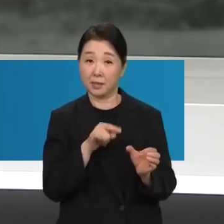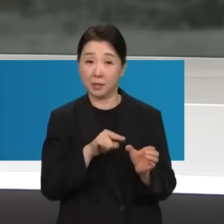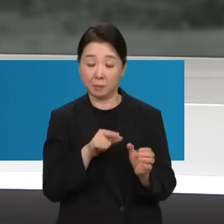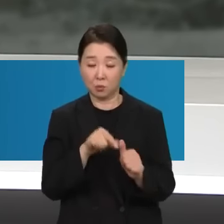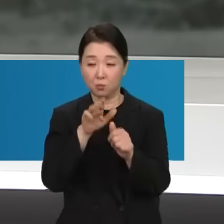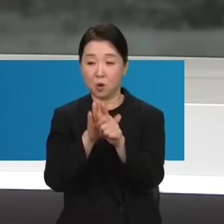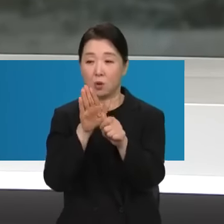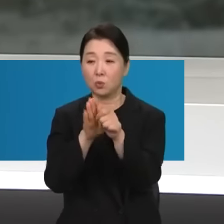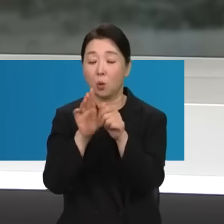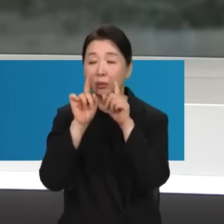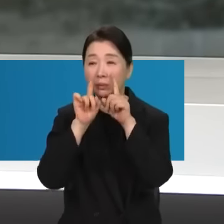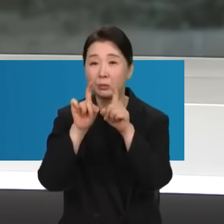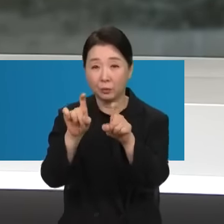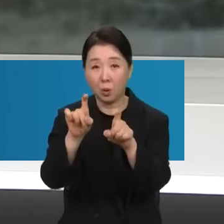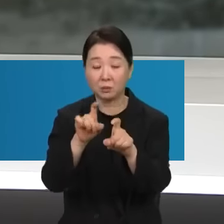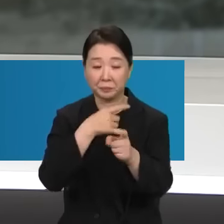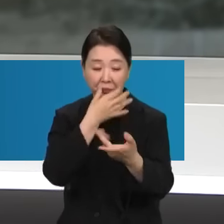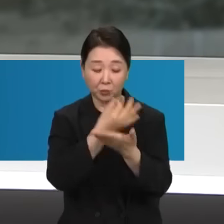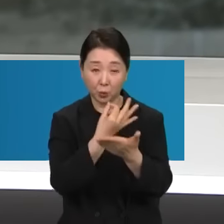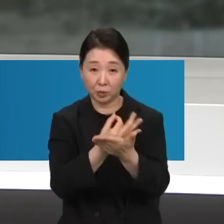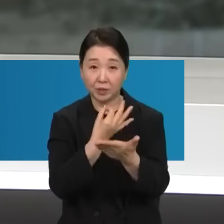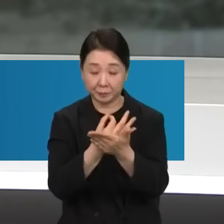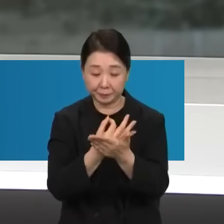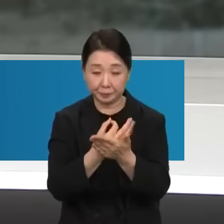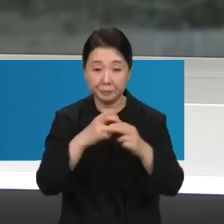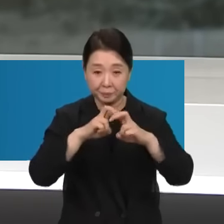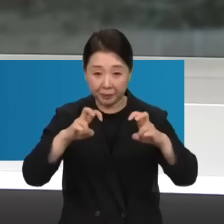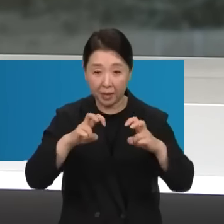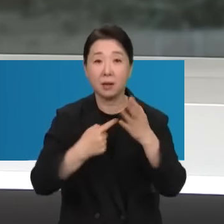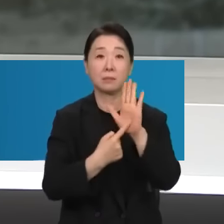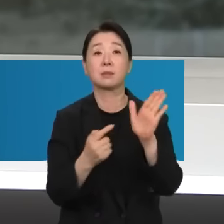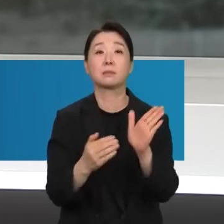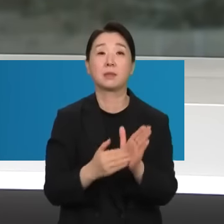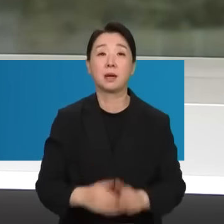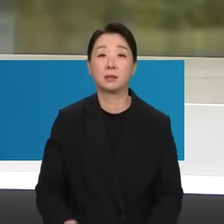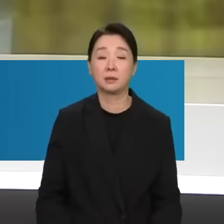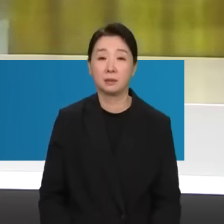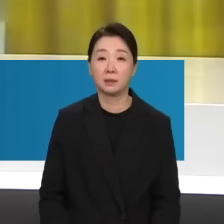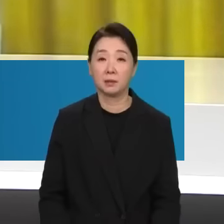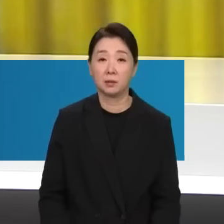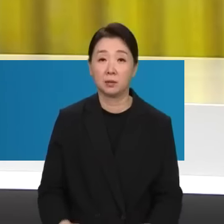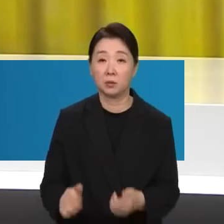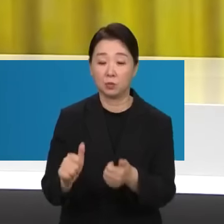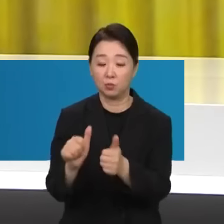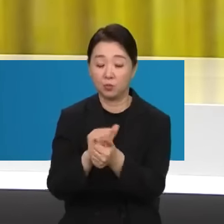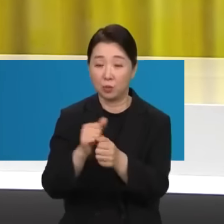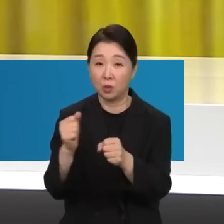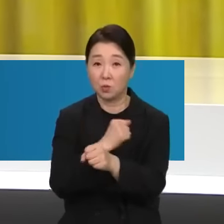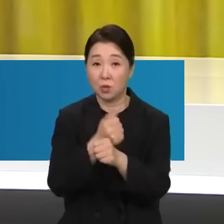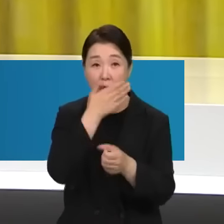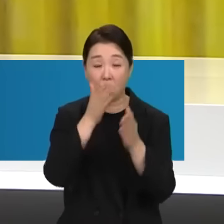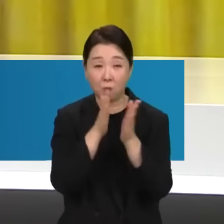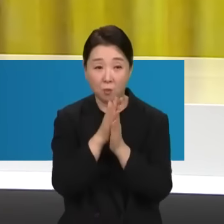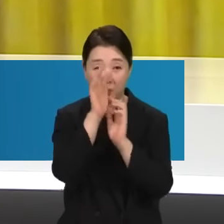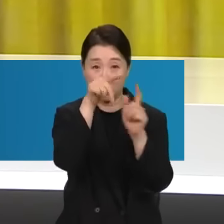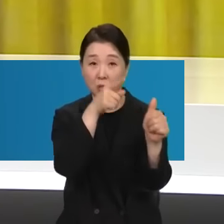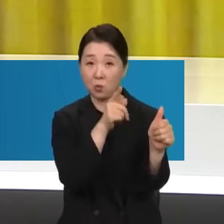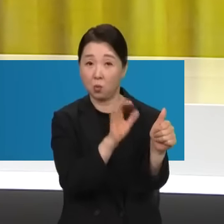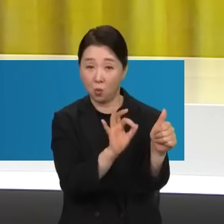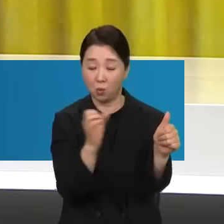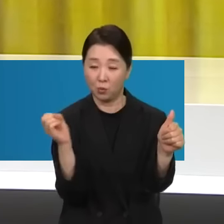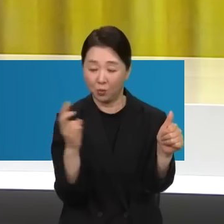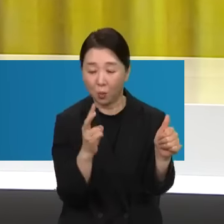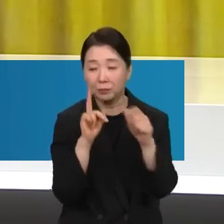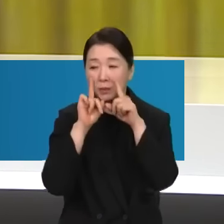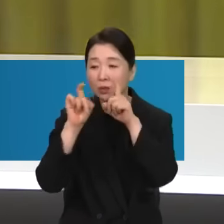의혹 녹취 단독 보도를 오늘 또 준비했습니다. 도이치모터스 주가 조작 공범 이종호 씨에 이어 이번엔